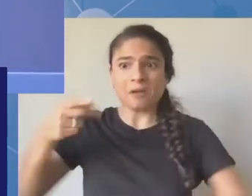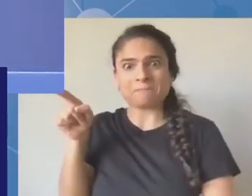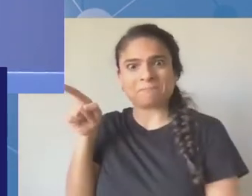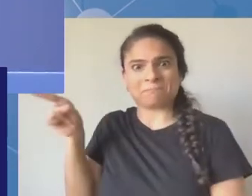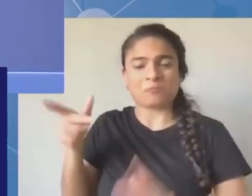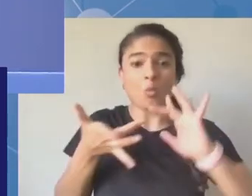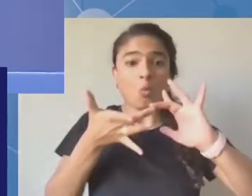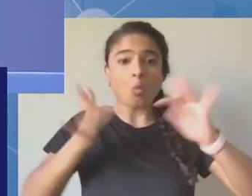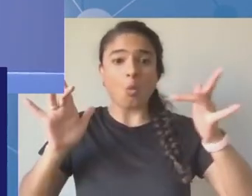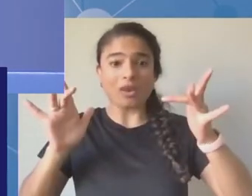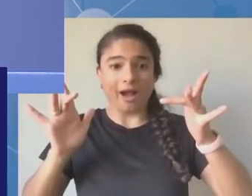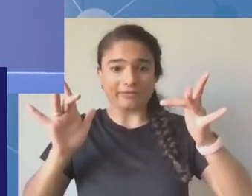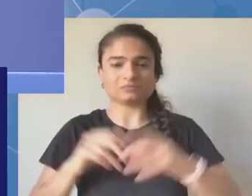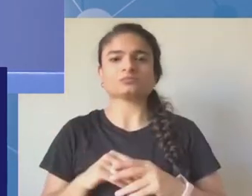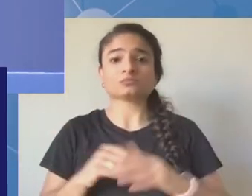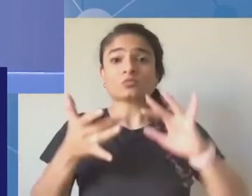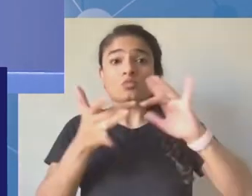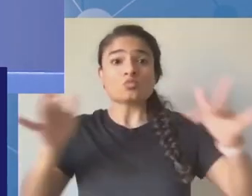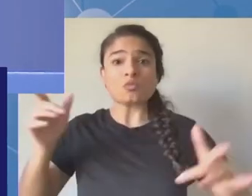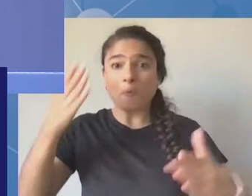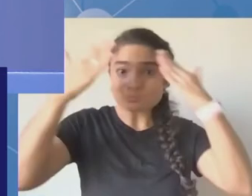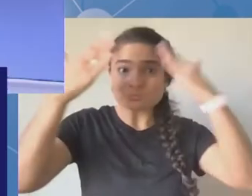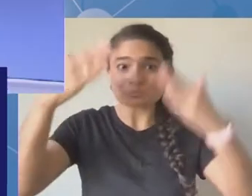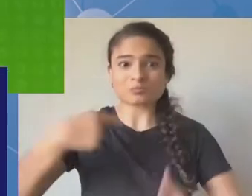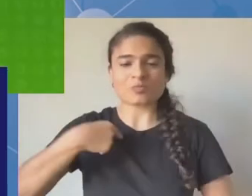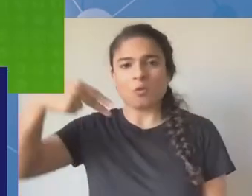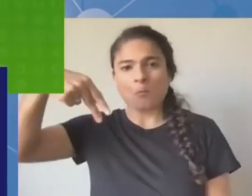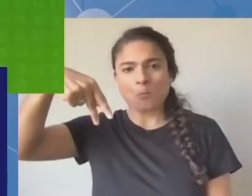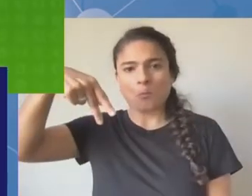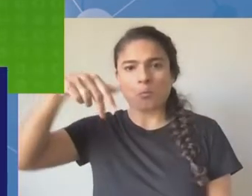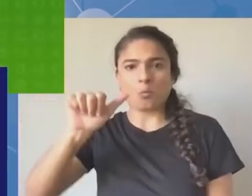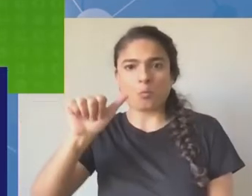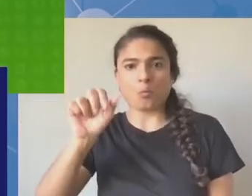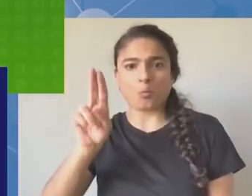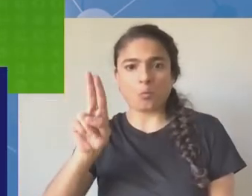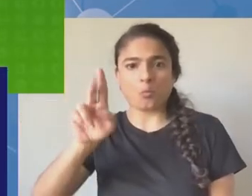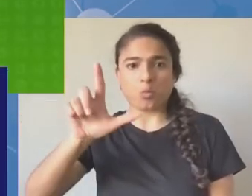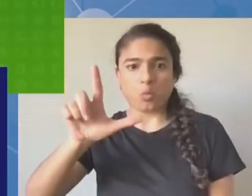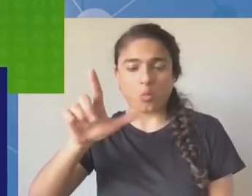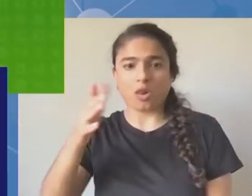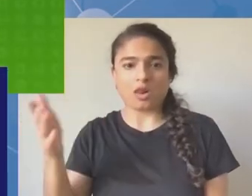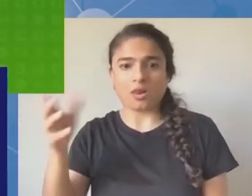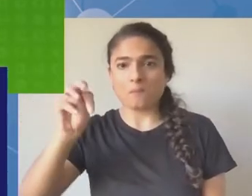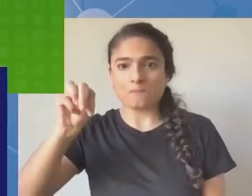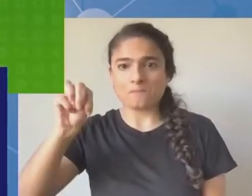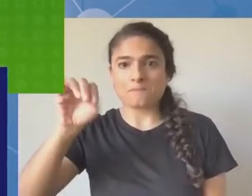رئيس المجموعة المتعددة الوظائف